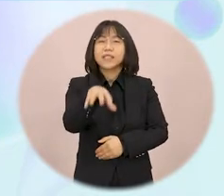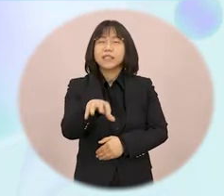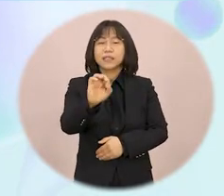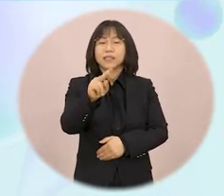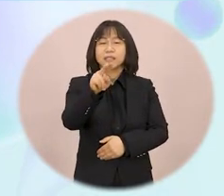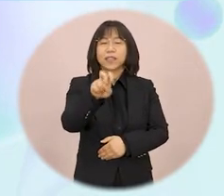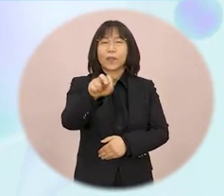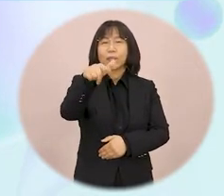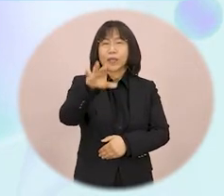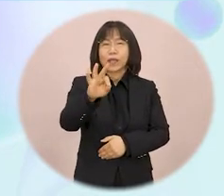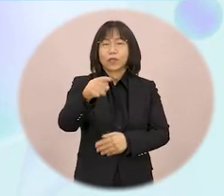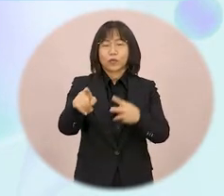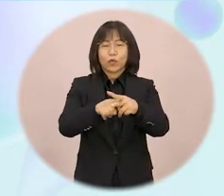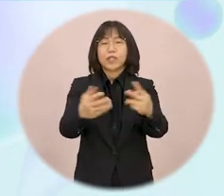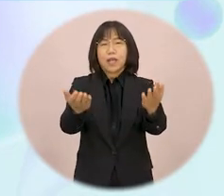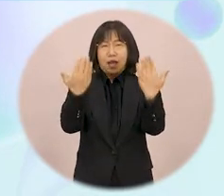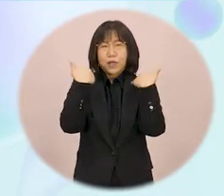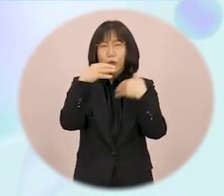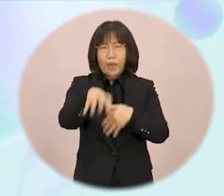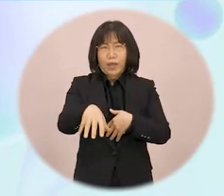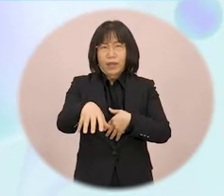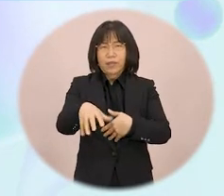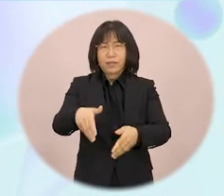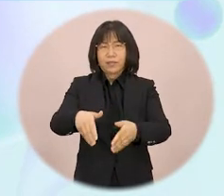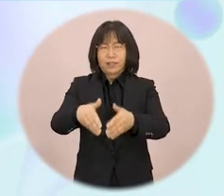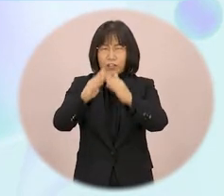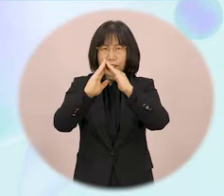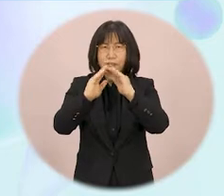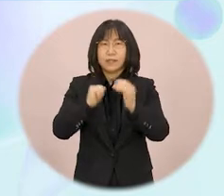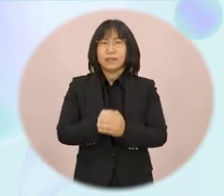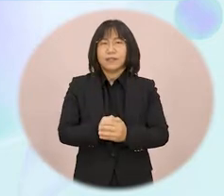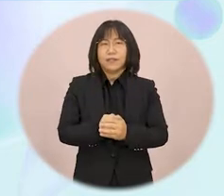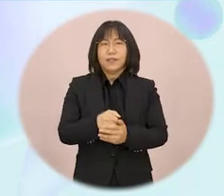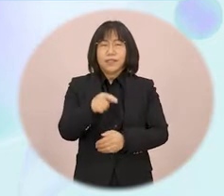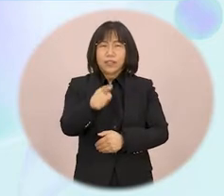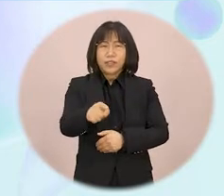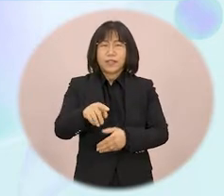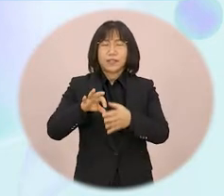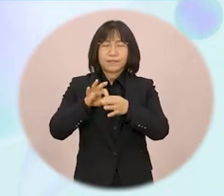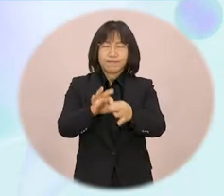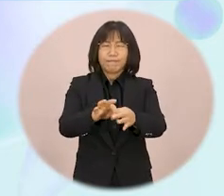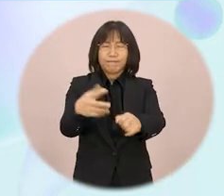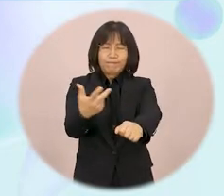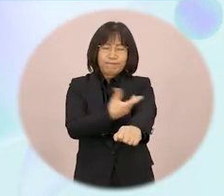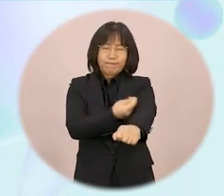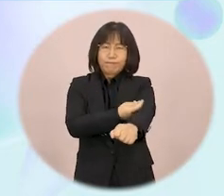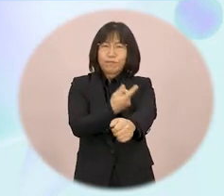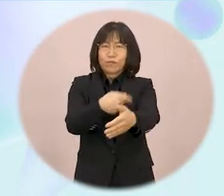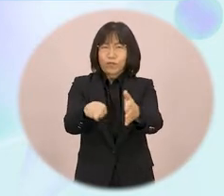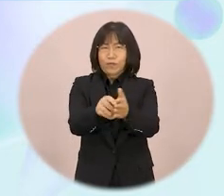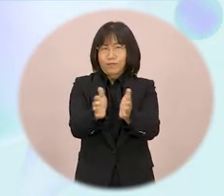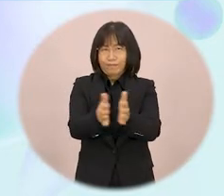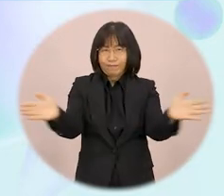그 백신 예방접종 센터를 설치하고 집단 면역 확보를 위한 본격적인 행보에 나섰습니다